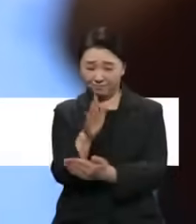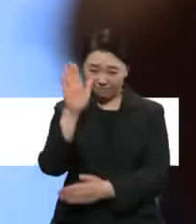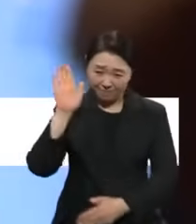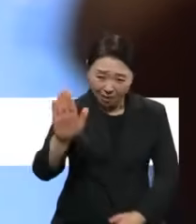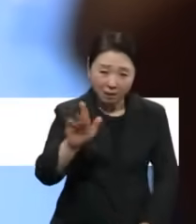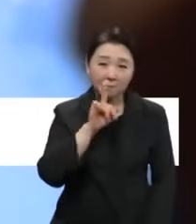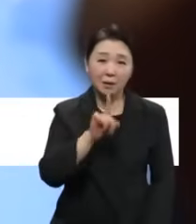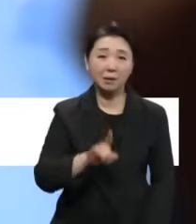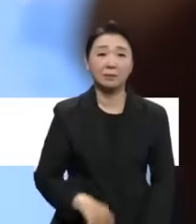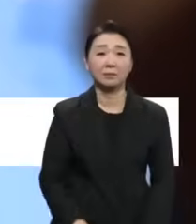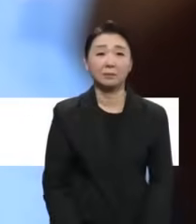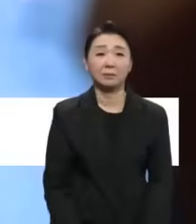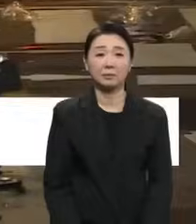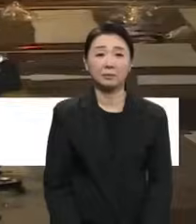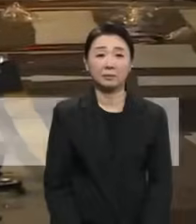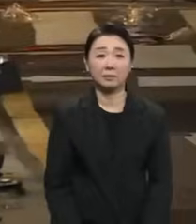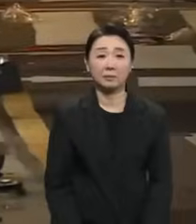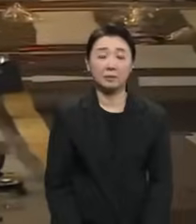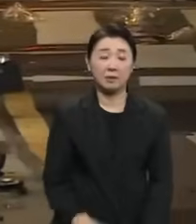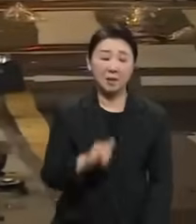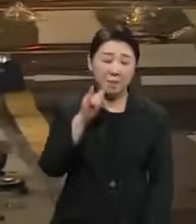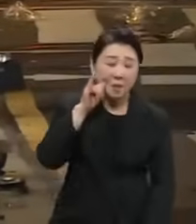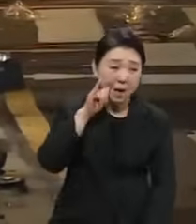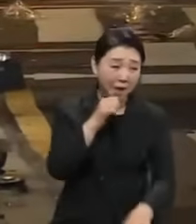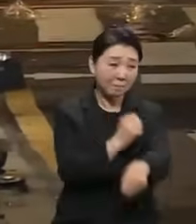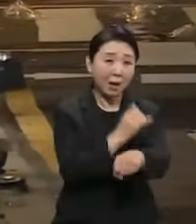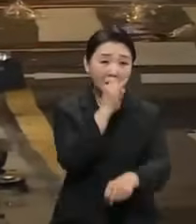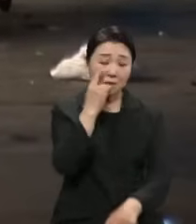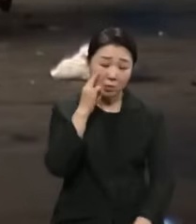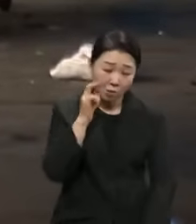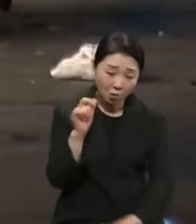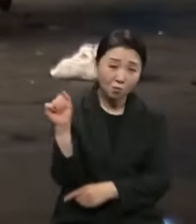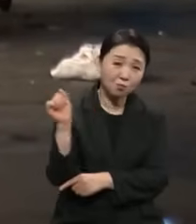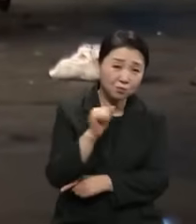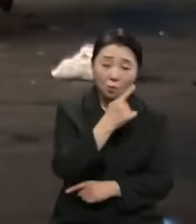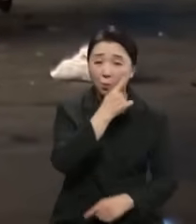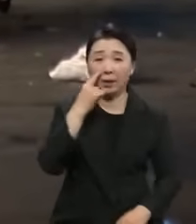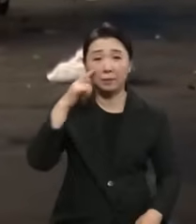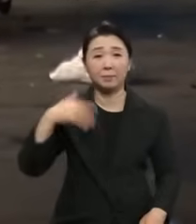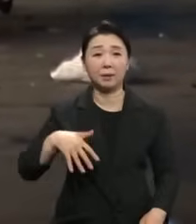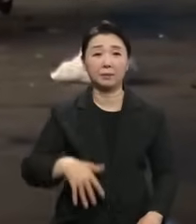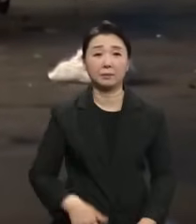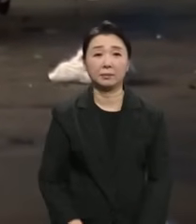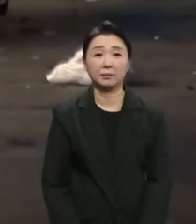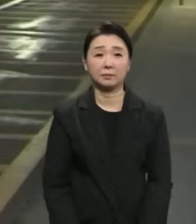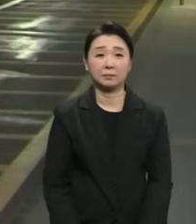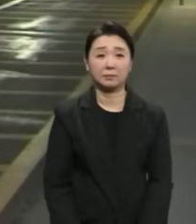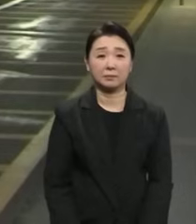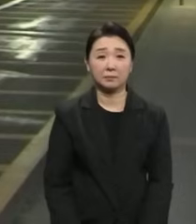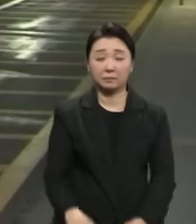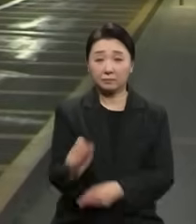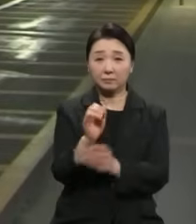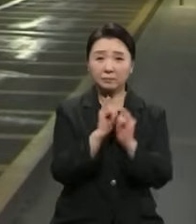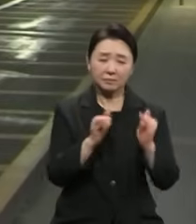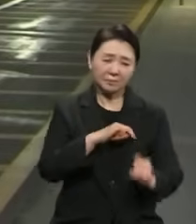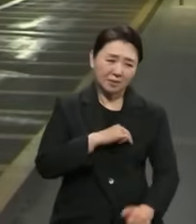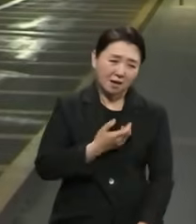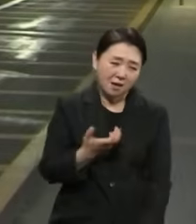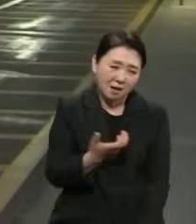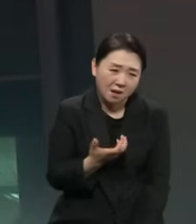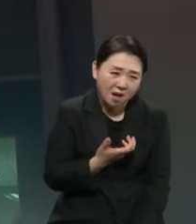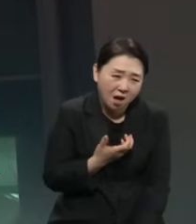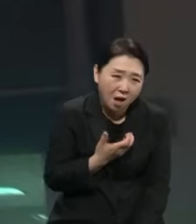것으로 알려졌습니다. 마약 투약 여부나 졸음운전 여부는 확인되지 않았습니다. 운전자는 가슴 통증을